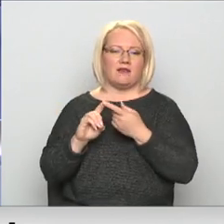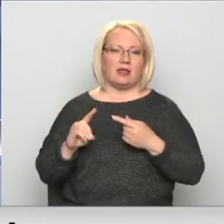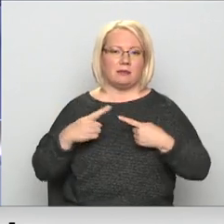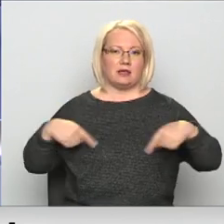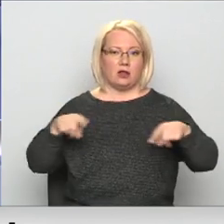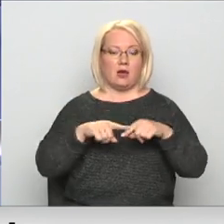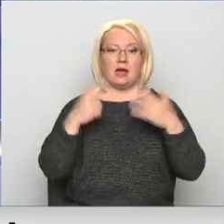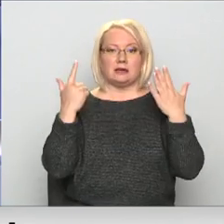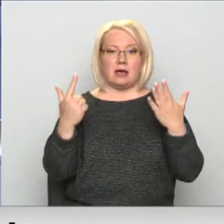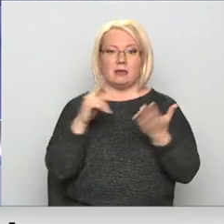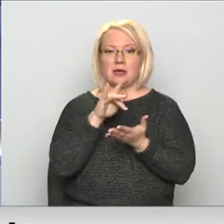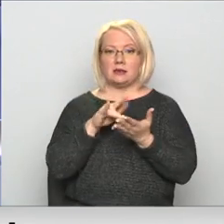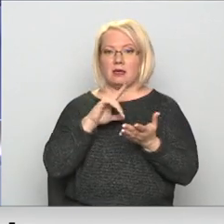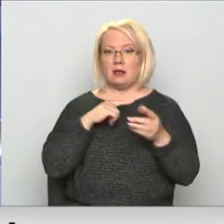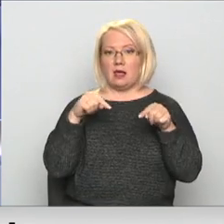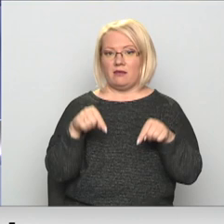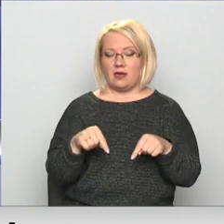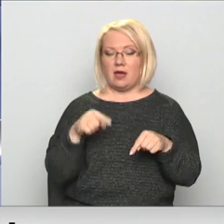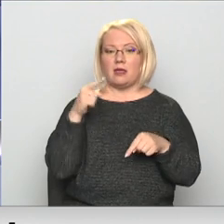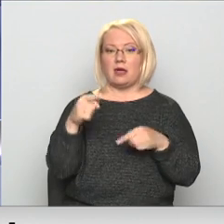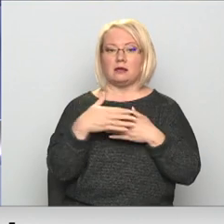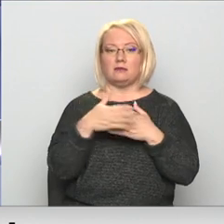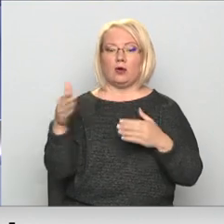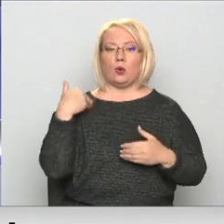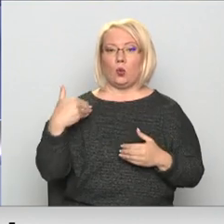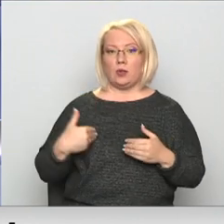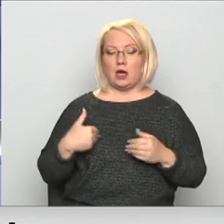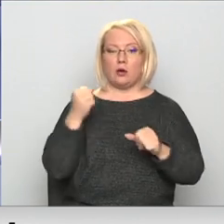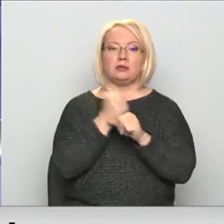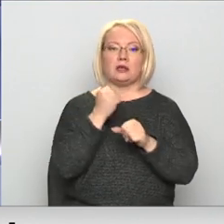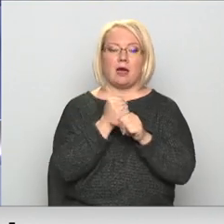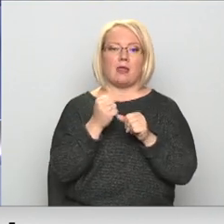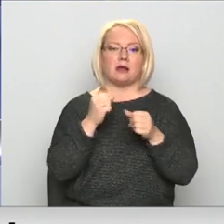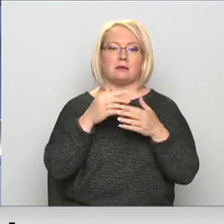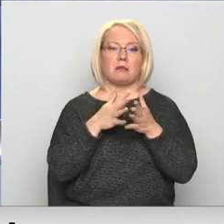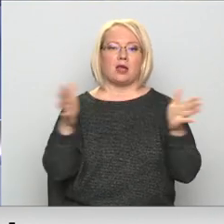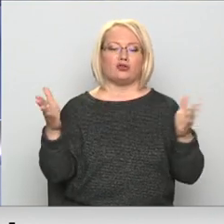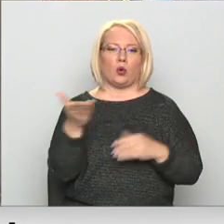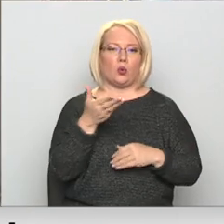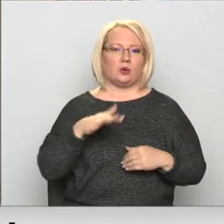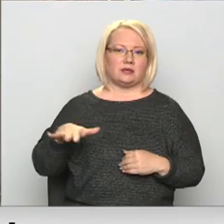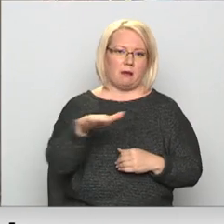no tiem atrodas Latvijā. Šāds centrs durvis vēris Kuldīgā un darbosies arī plašāk Kurzemē.